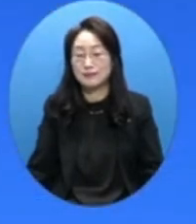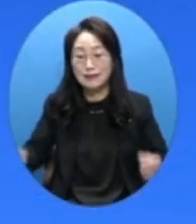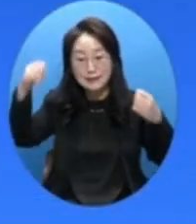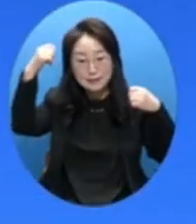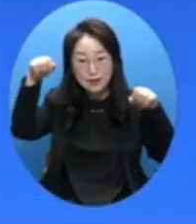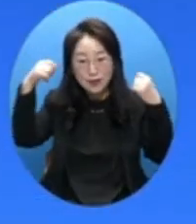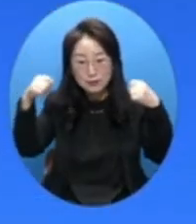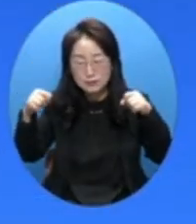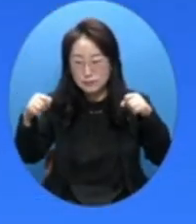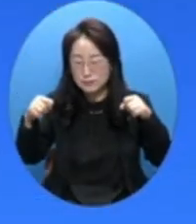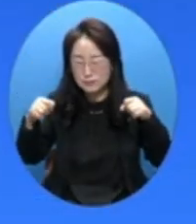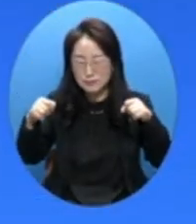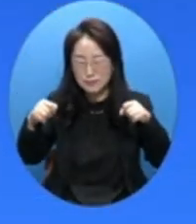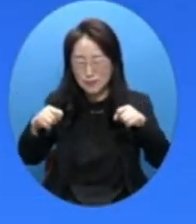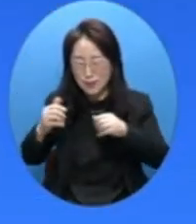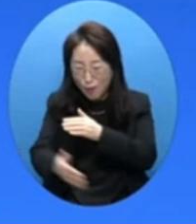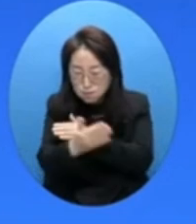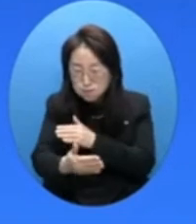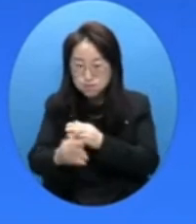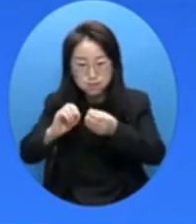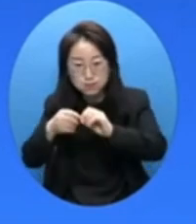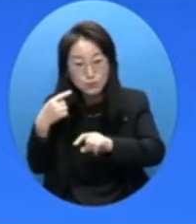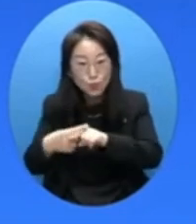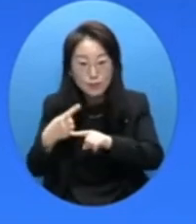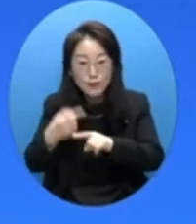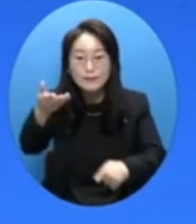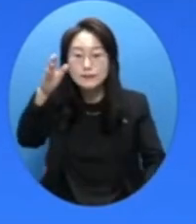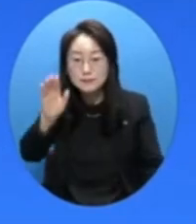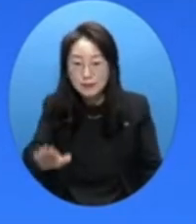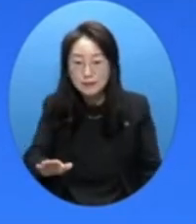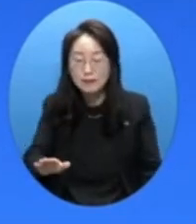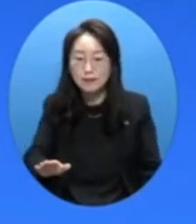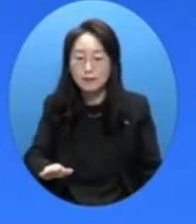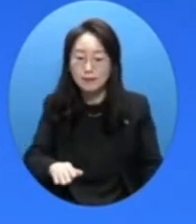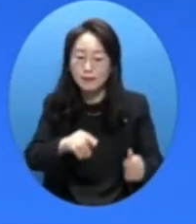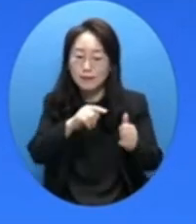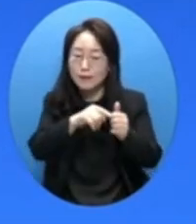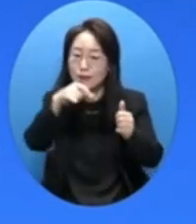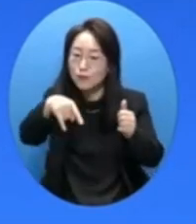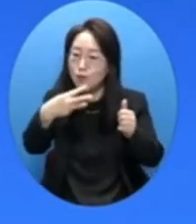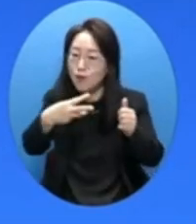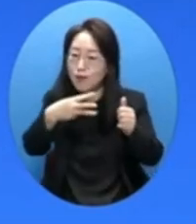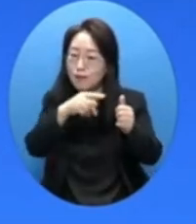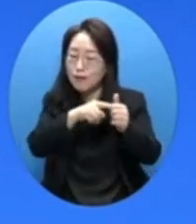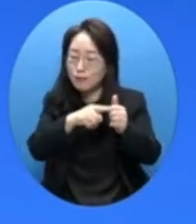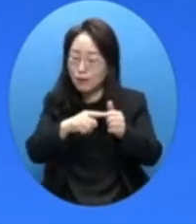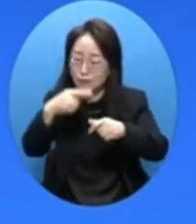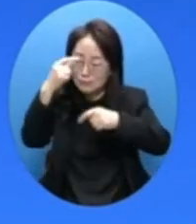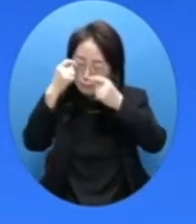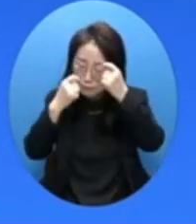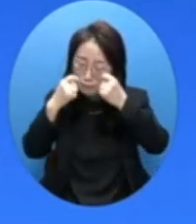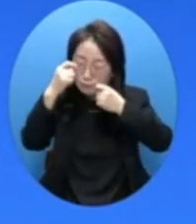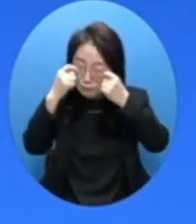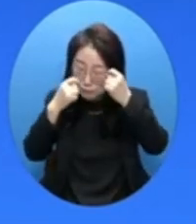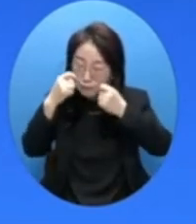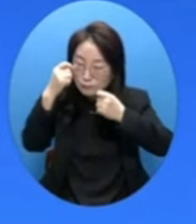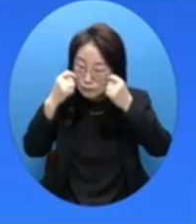연극이 엉망이 되고 뒤죽박죽도 했지만 이 os의 울먹거리면서